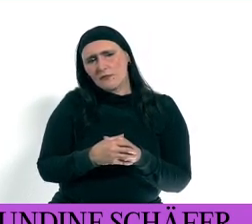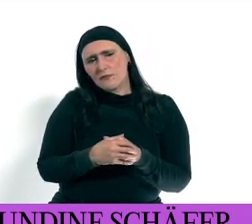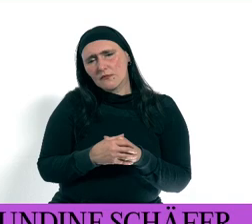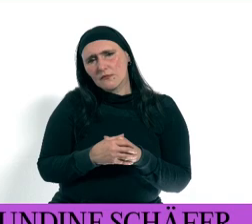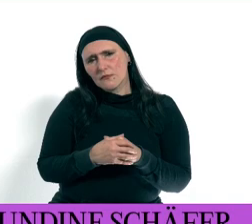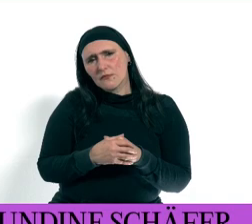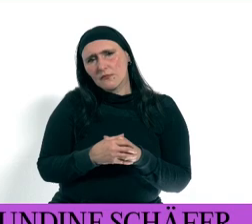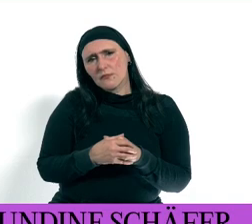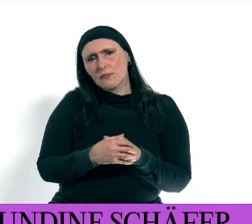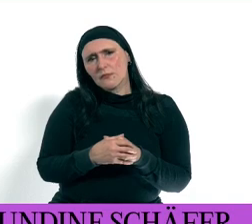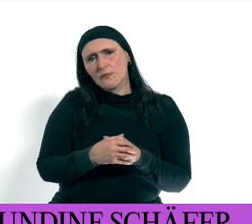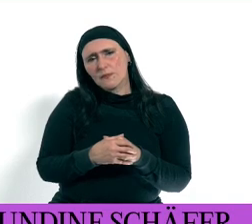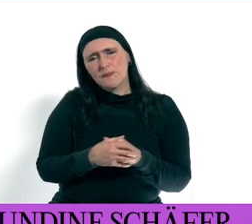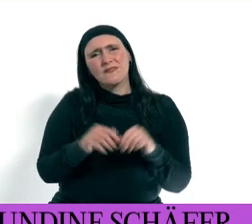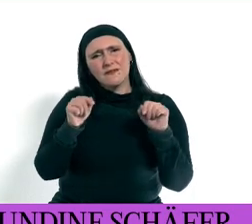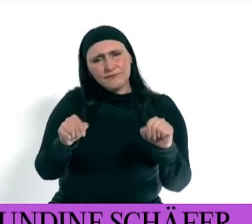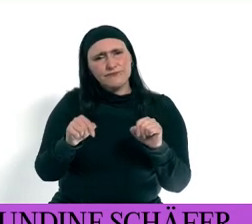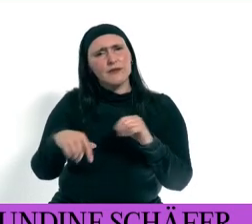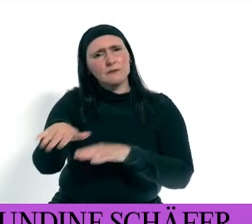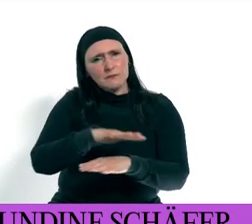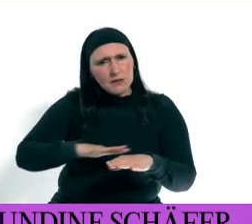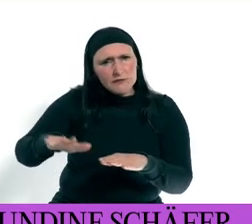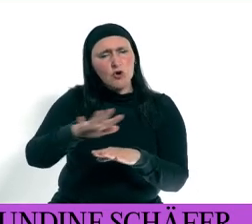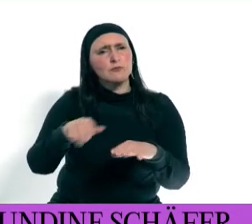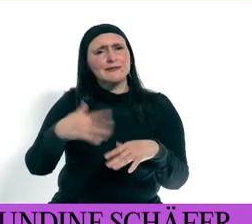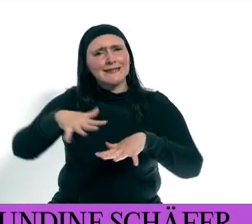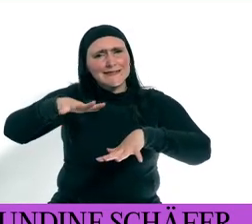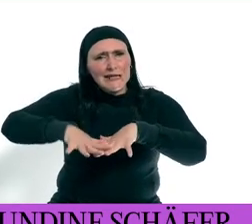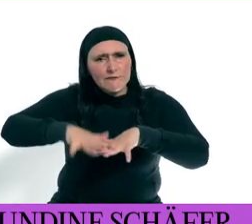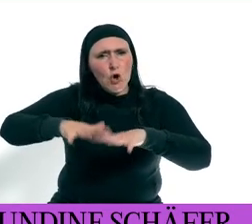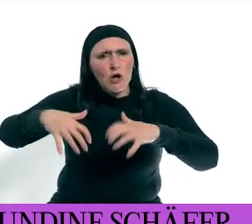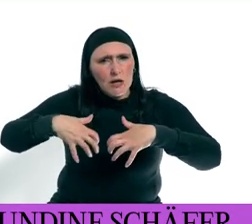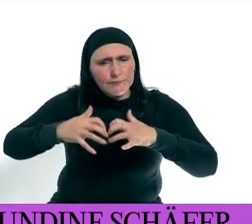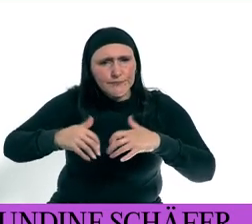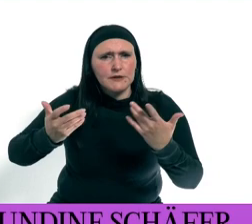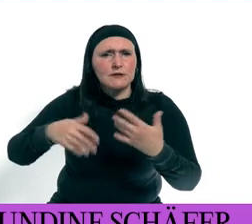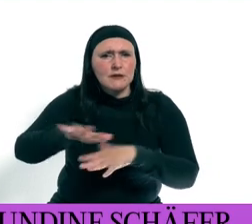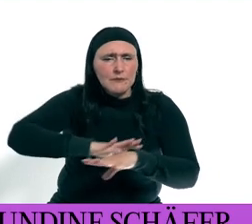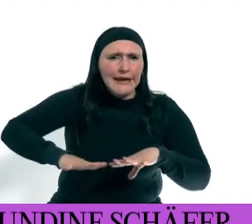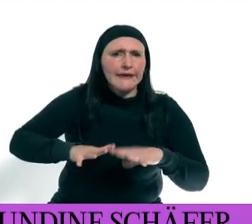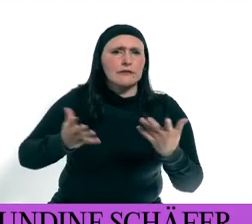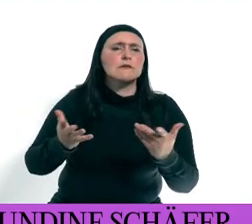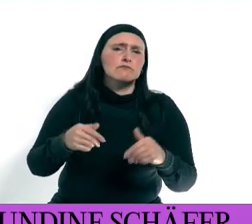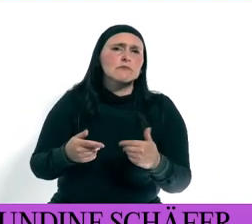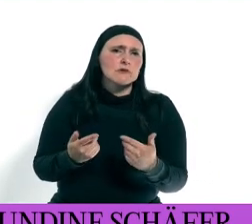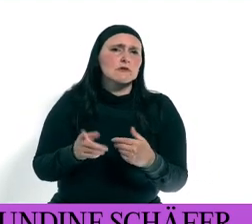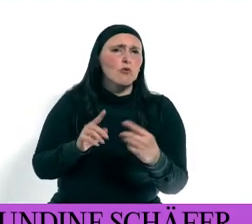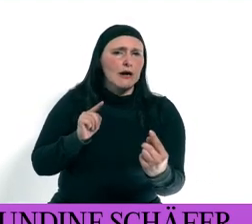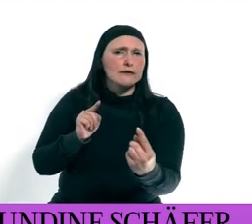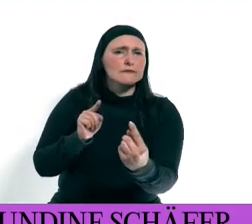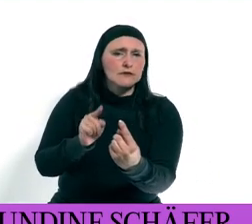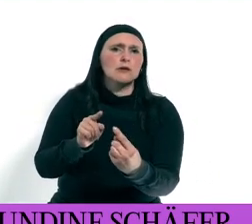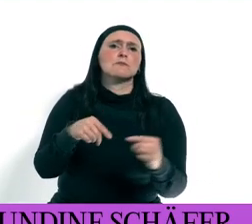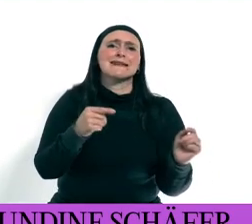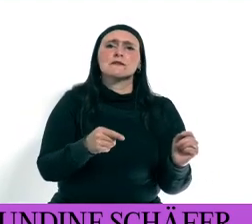making this, building this platform or building this network. Yeah. Es ist uns sehr wichtig gewesen, eine Plattform,